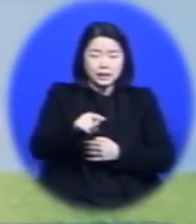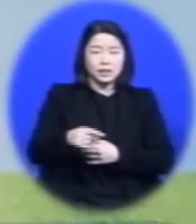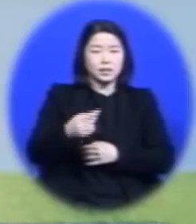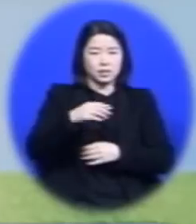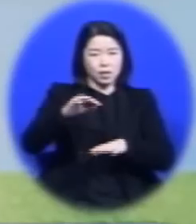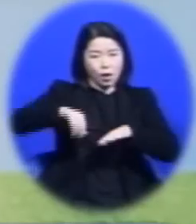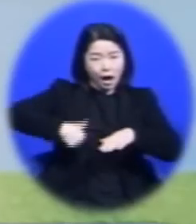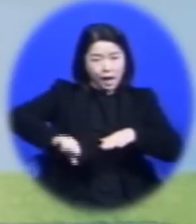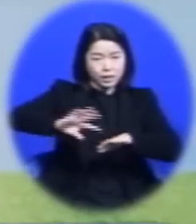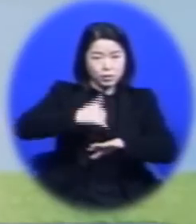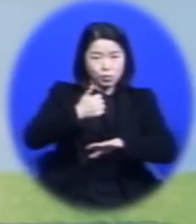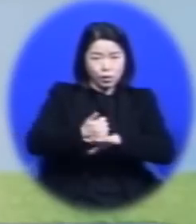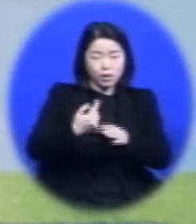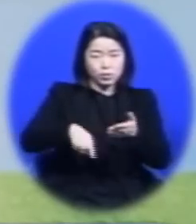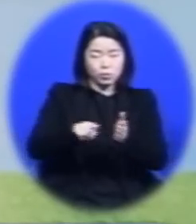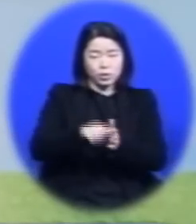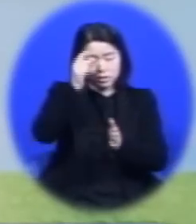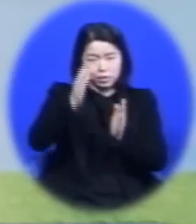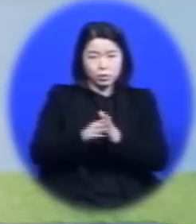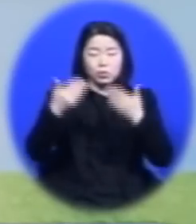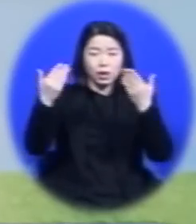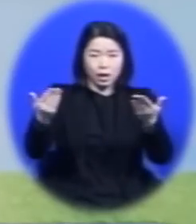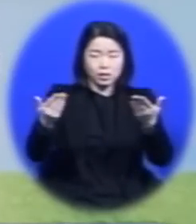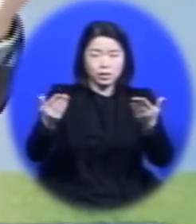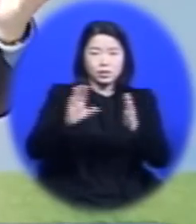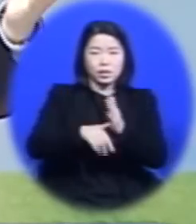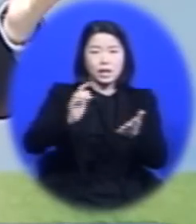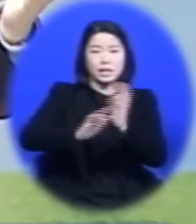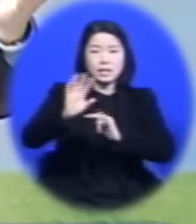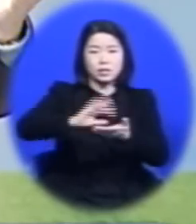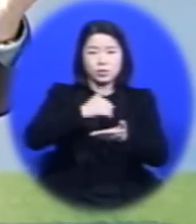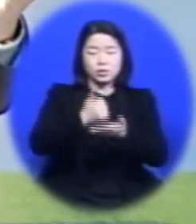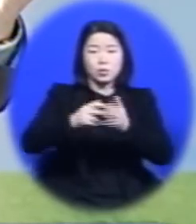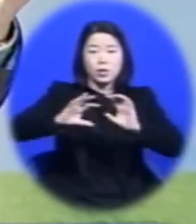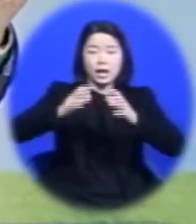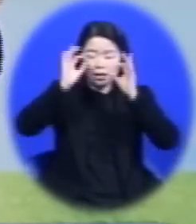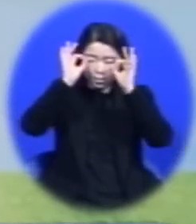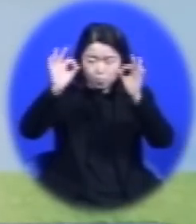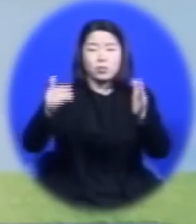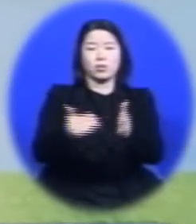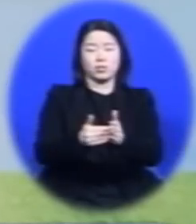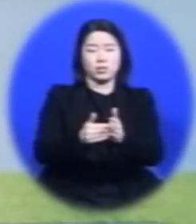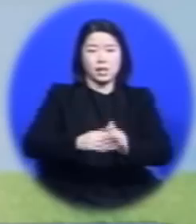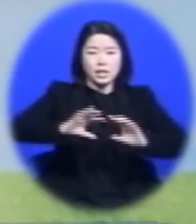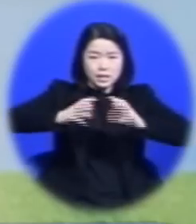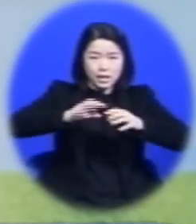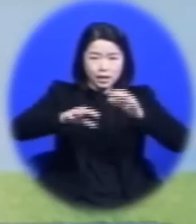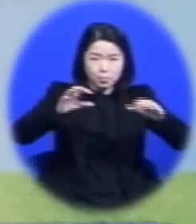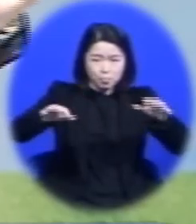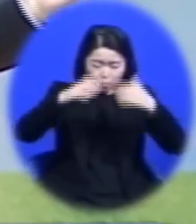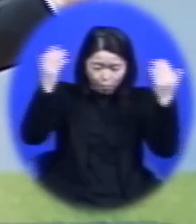위해서 기도하면서 예수 그리스도의 한 나라를 본 거예요 세계 모든